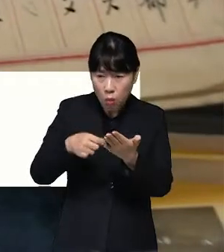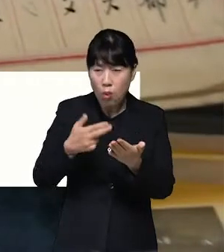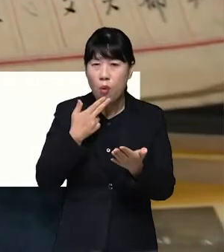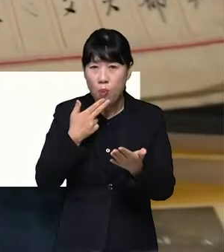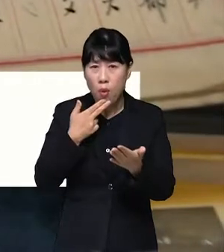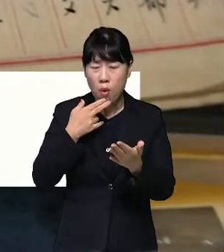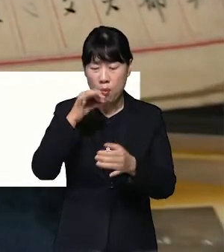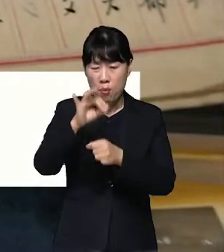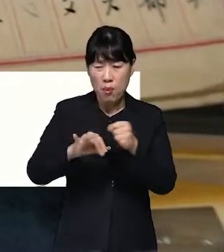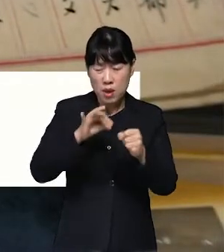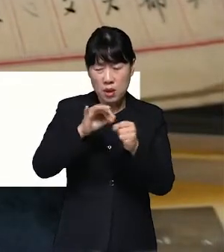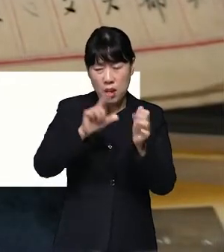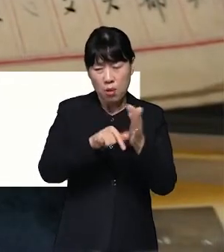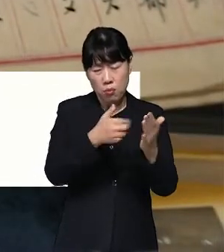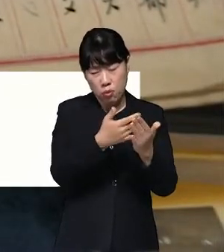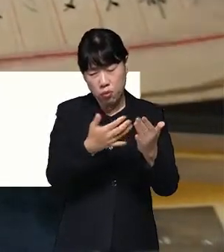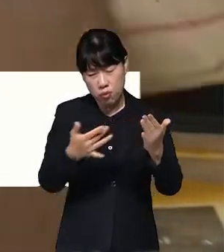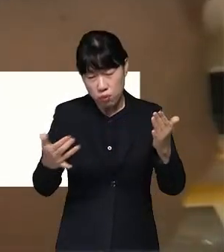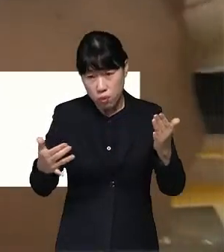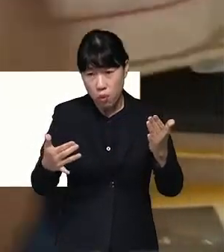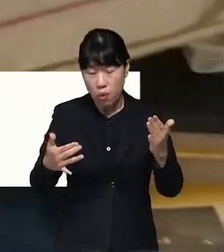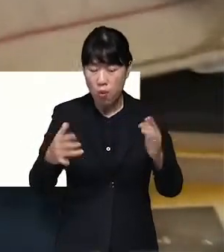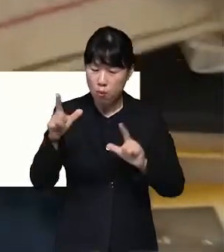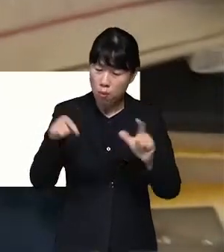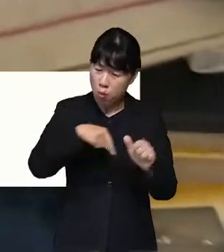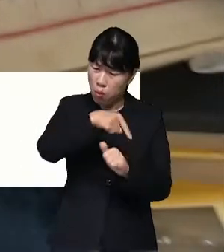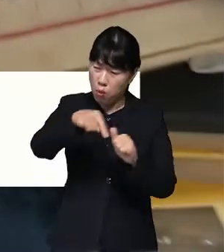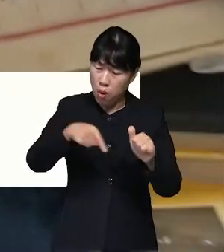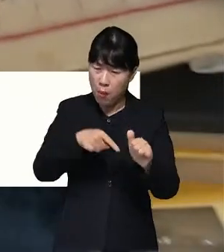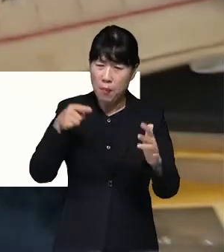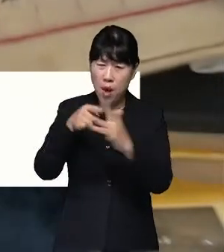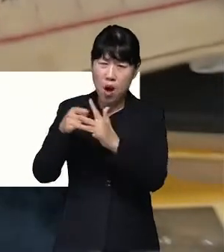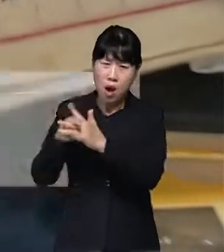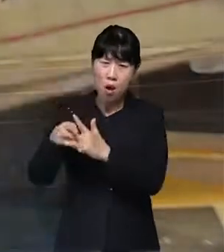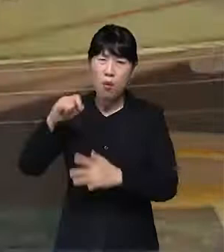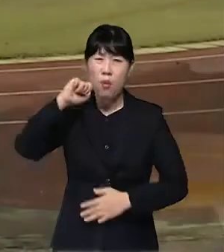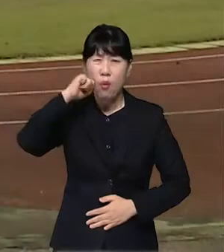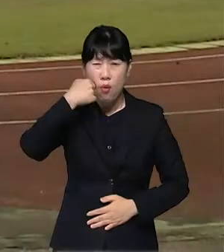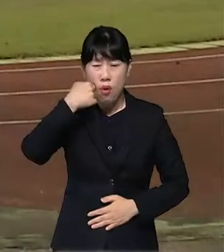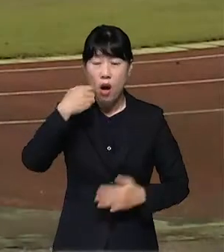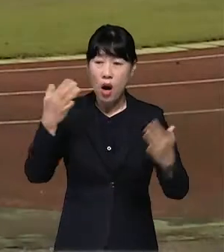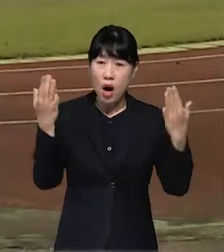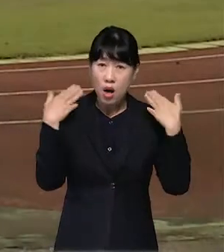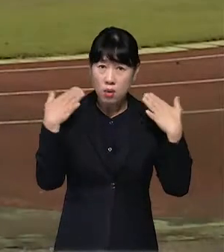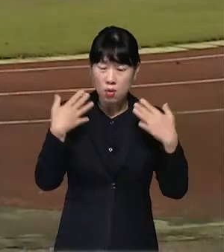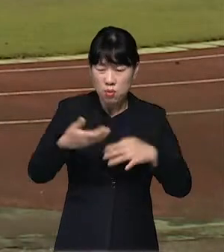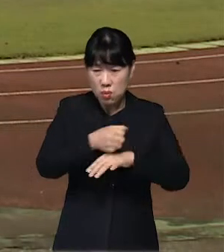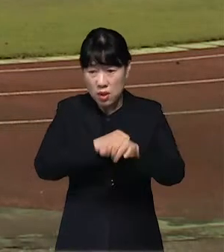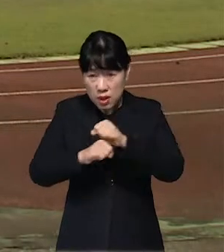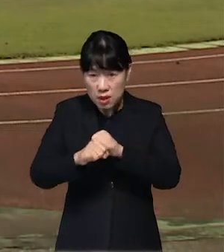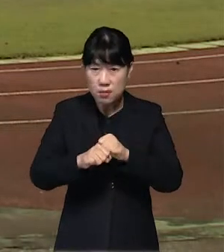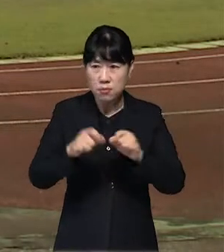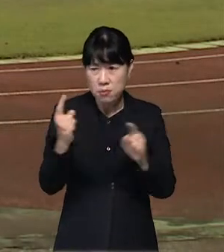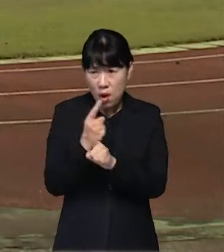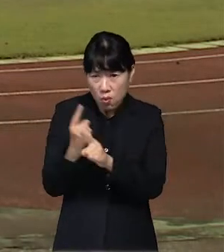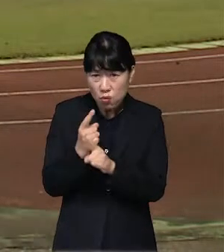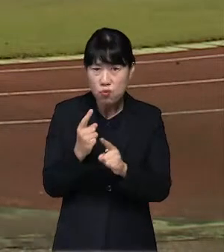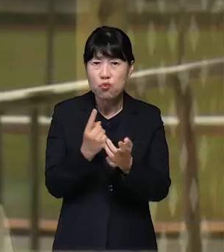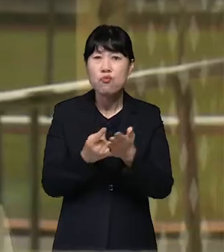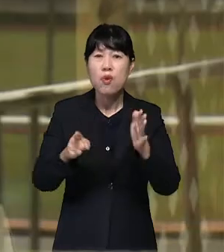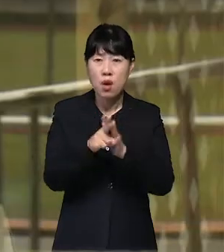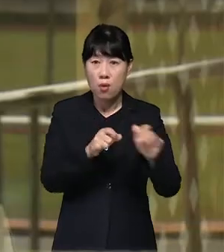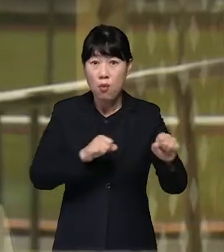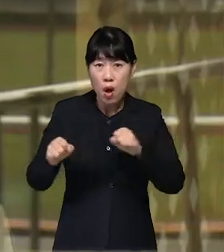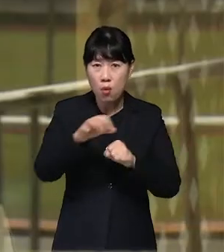100년 가까운 시간이 흐르면서 현황 조차 파악되지 않고 있습니다 학교가 적극적으로 바로 잡기에 나선 것도